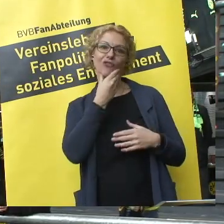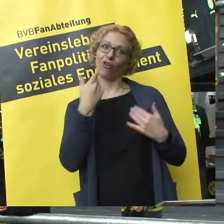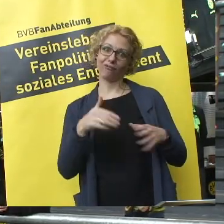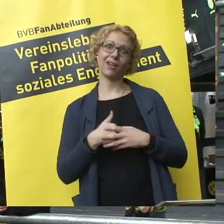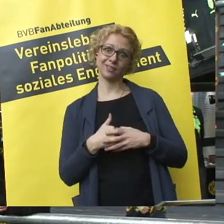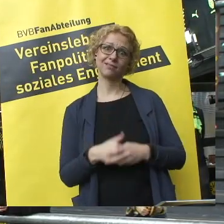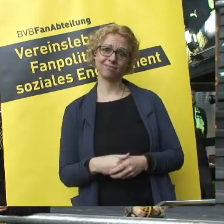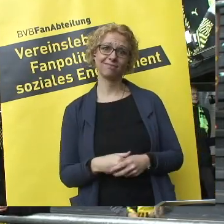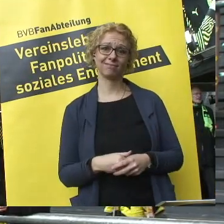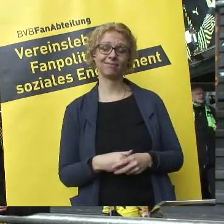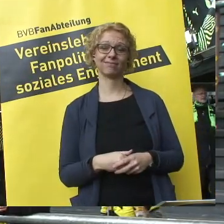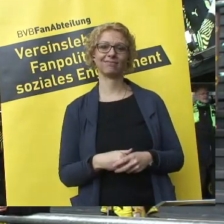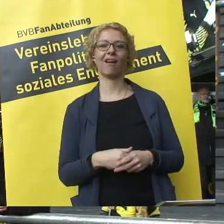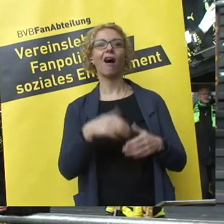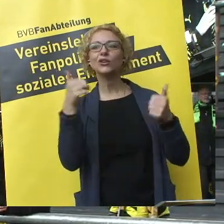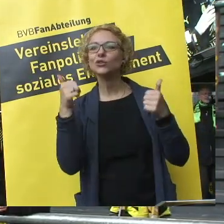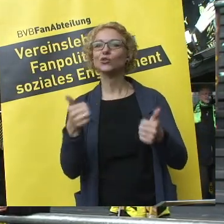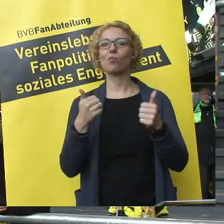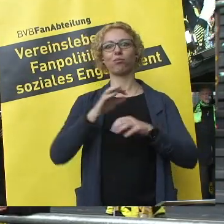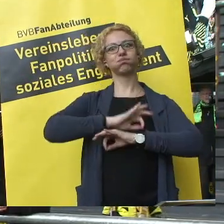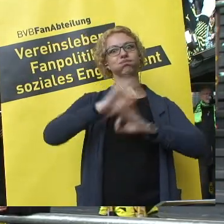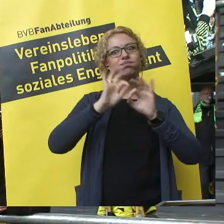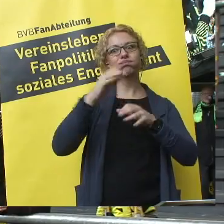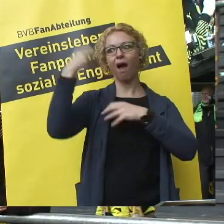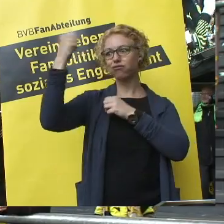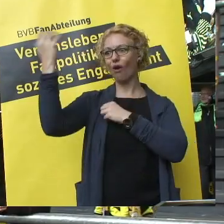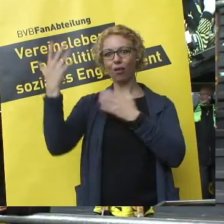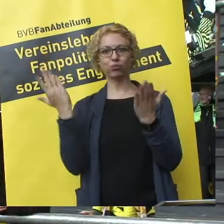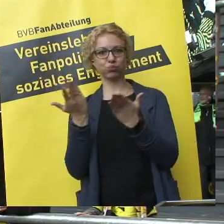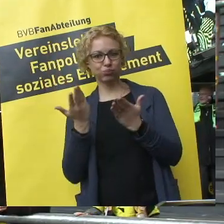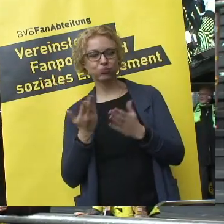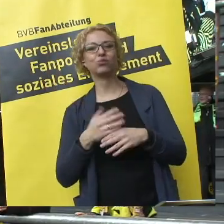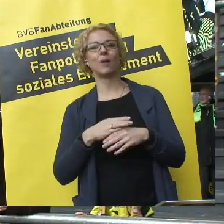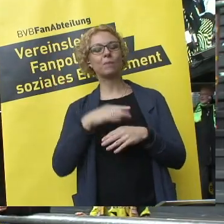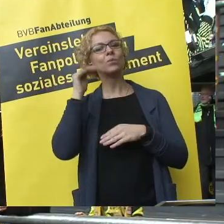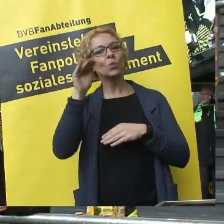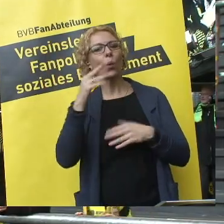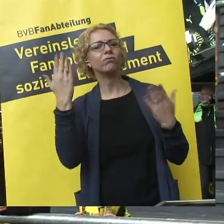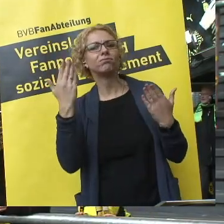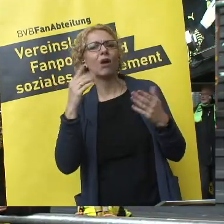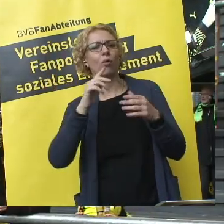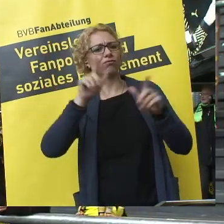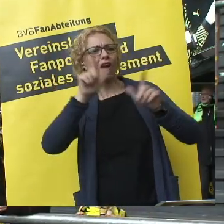da. Nicht schlecht, große Erfolge bisher, aber auch in der Zukunft gibt es doch bestimmt einige